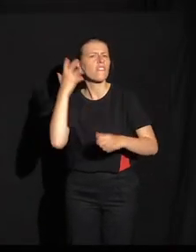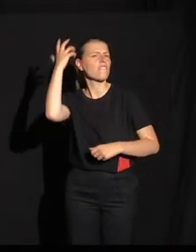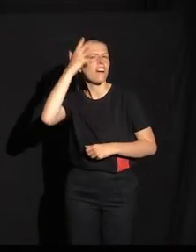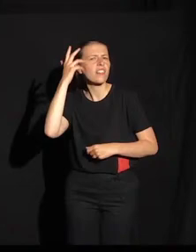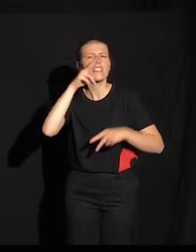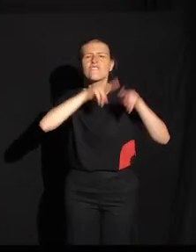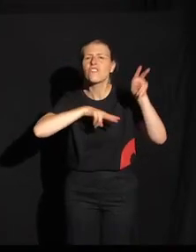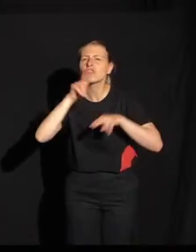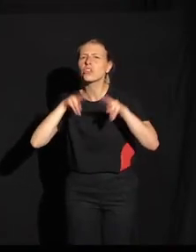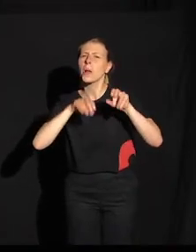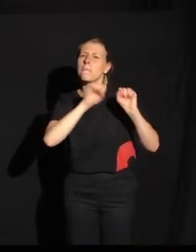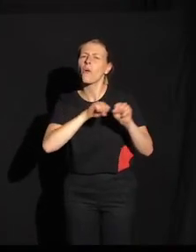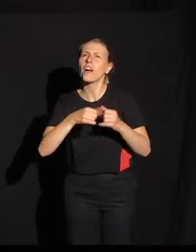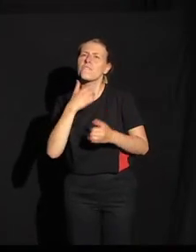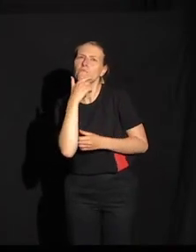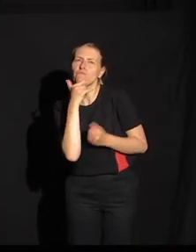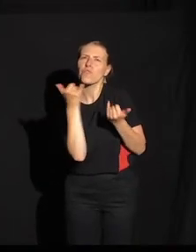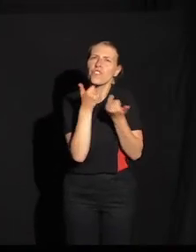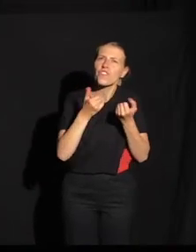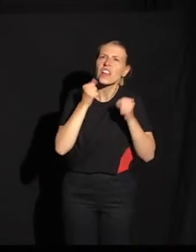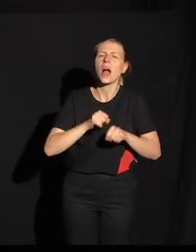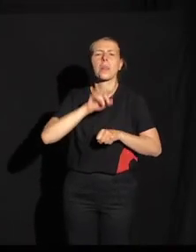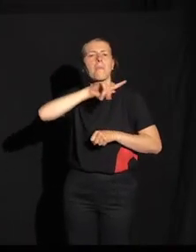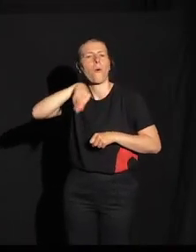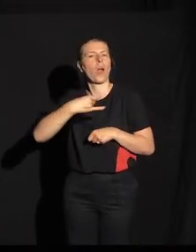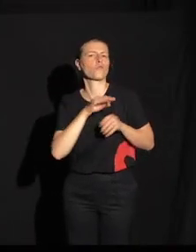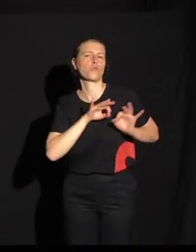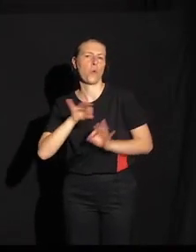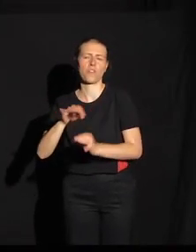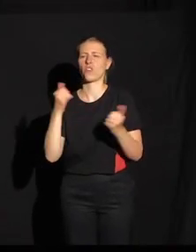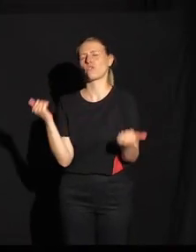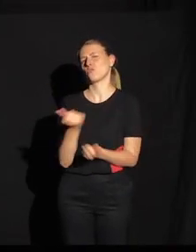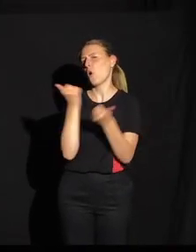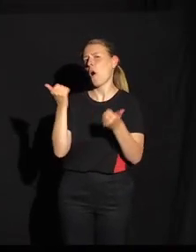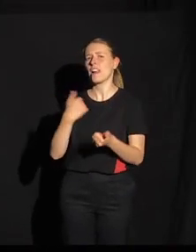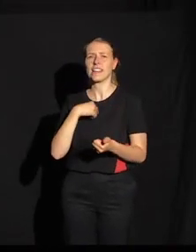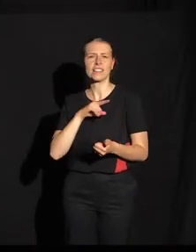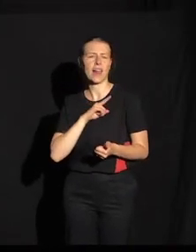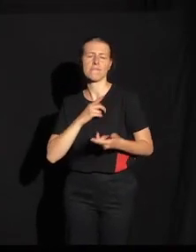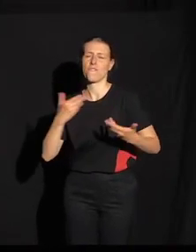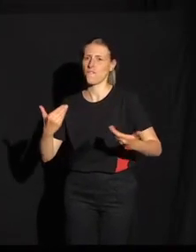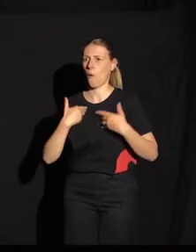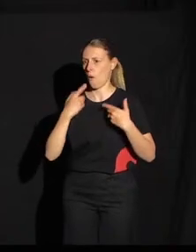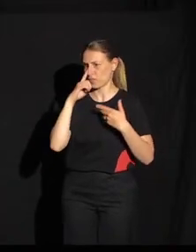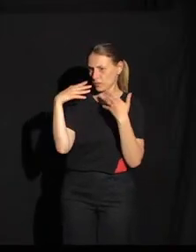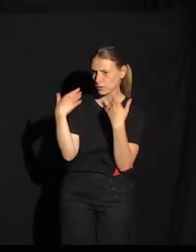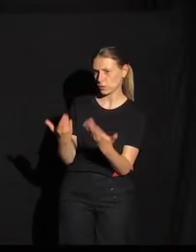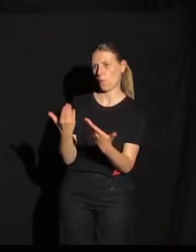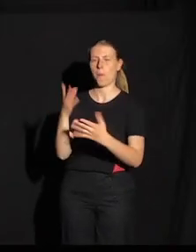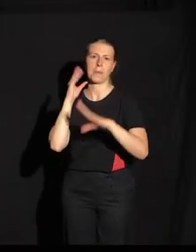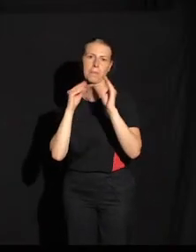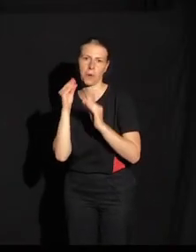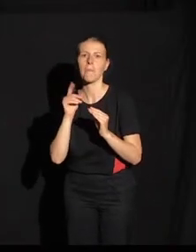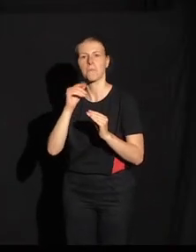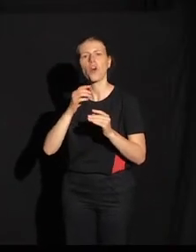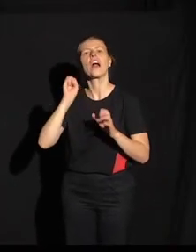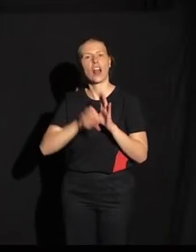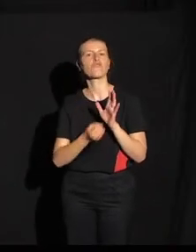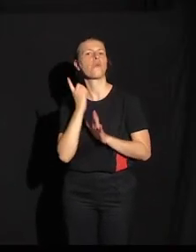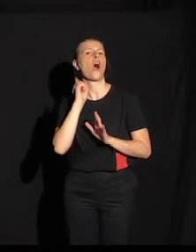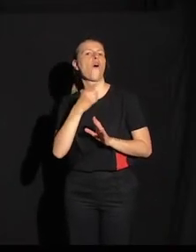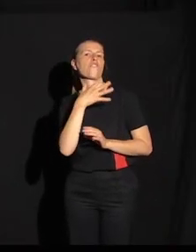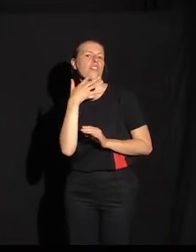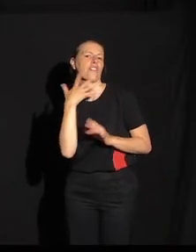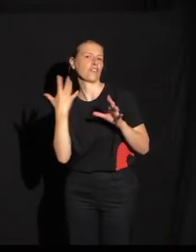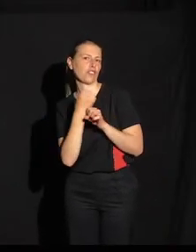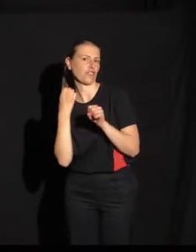so ein Projekt doch durchzuführen. Und das freut mich, da haben wir dann doch mit Klatschmund auch einiges erreichen können. Jetzt nochmal die